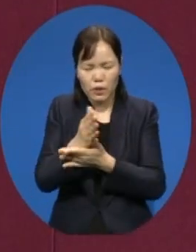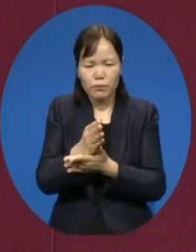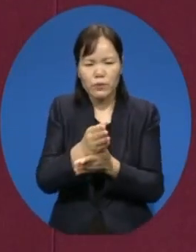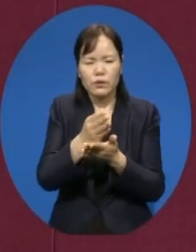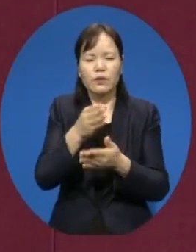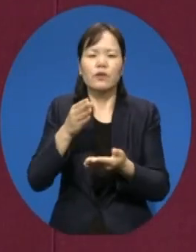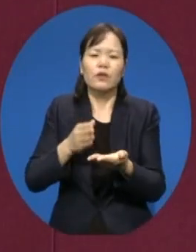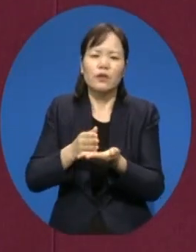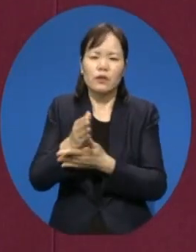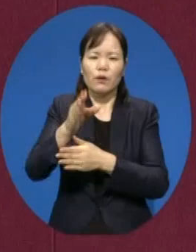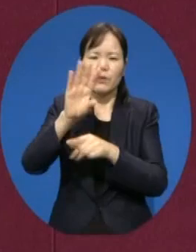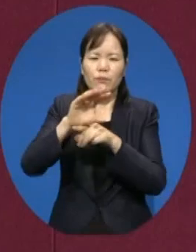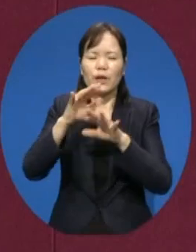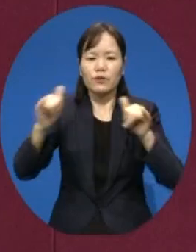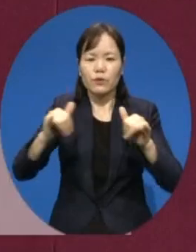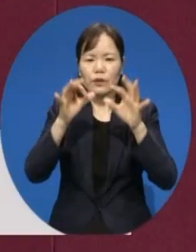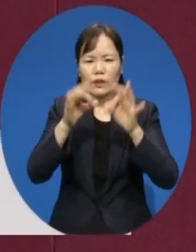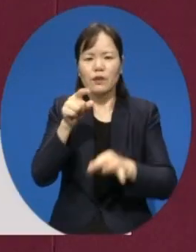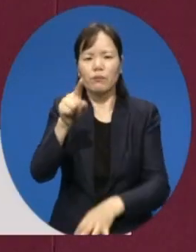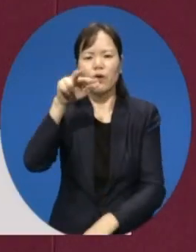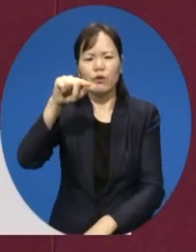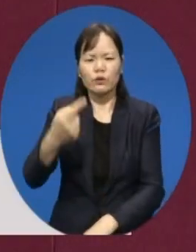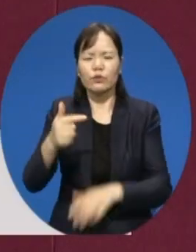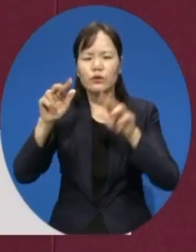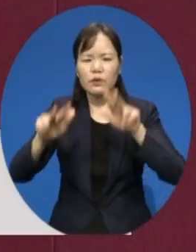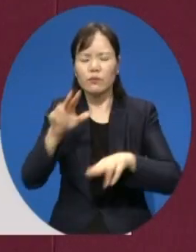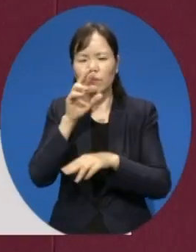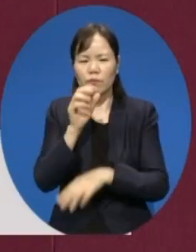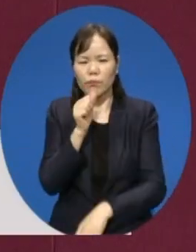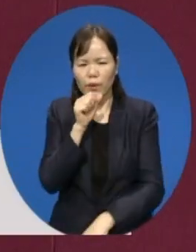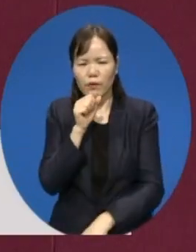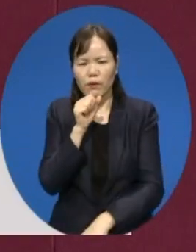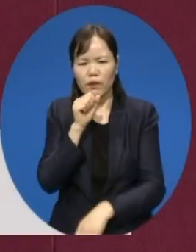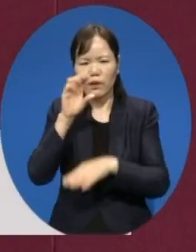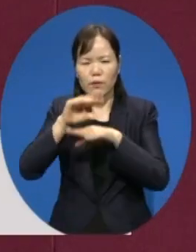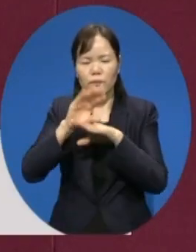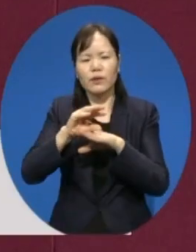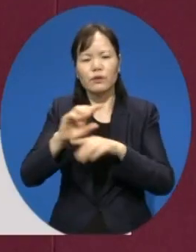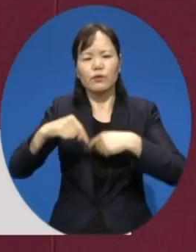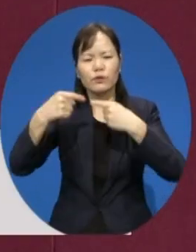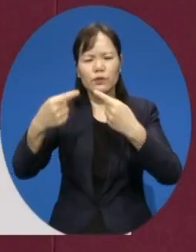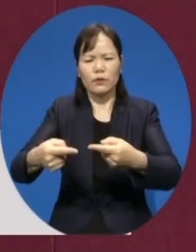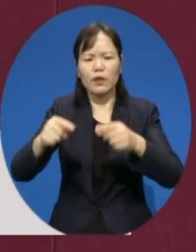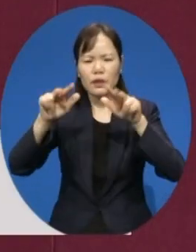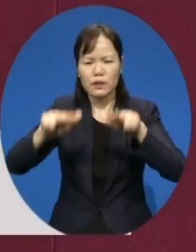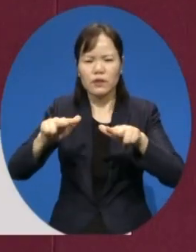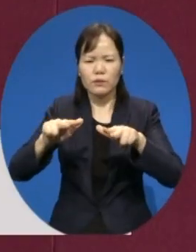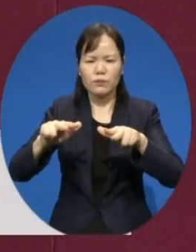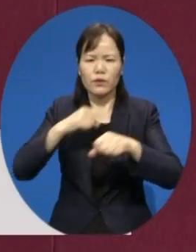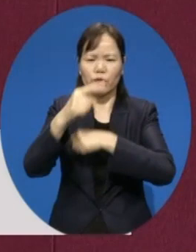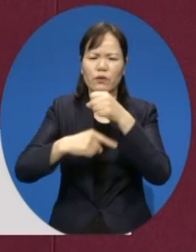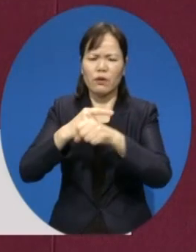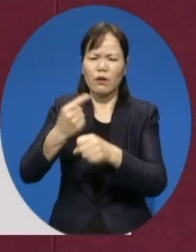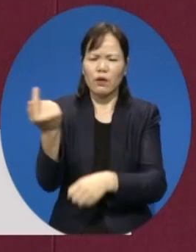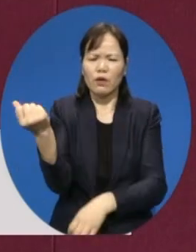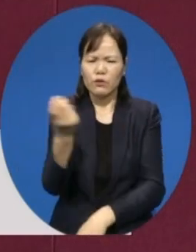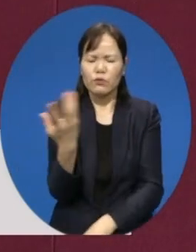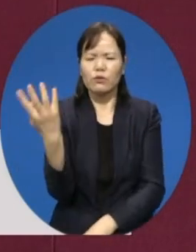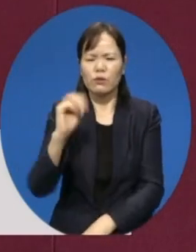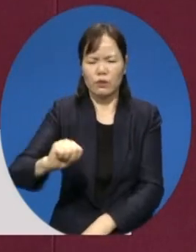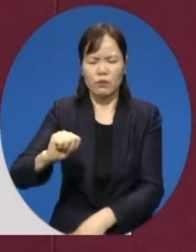씨 지금도 마이크 잡고 연간 수억씩 출연료 챙겨가면서 있습니다. 이 해괴한 상황이 연속되고